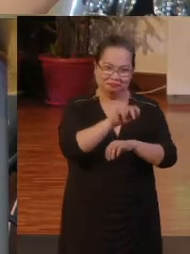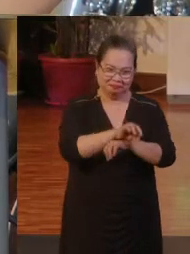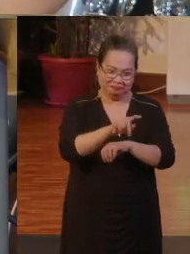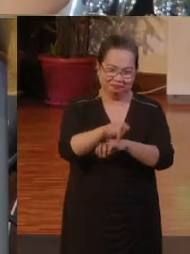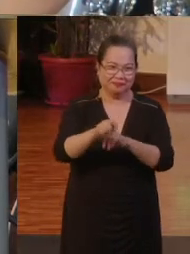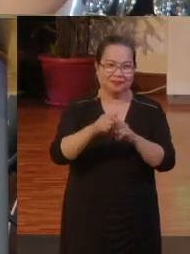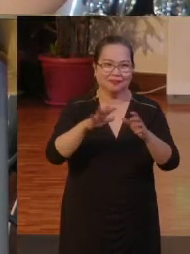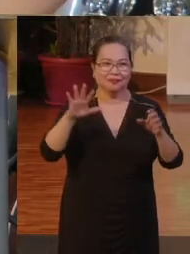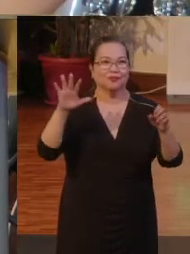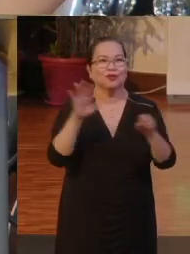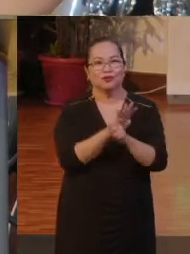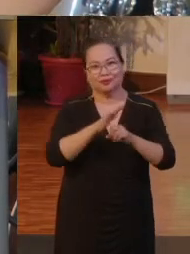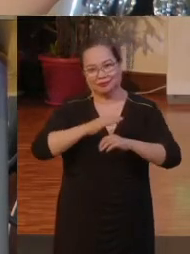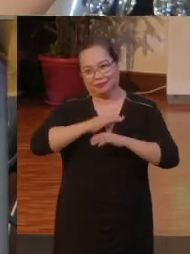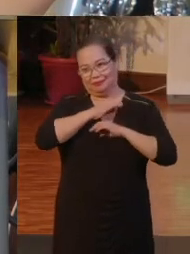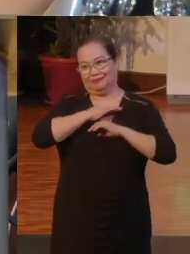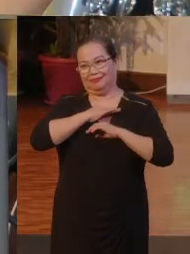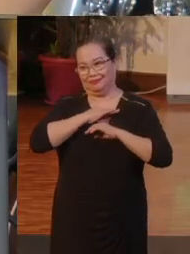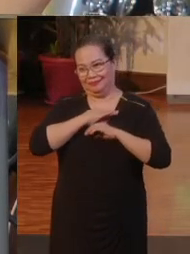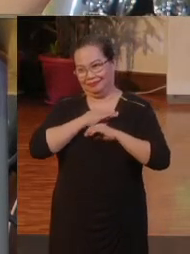are full.